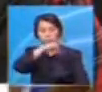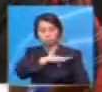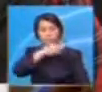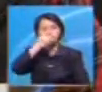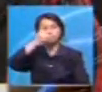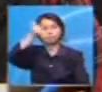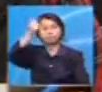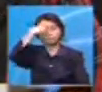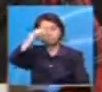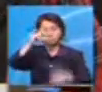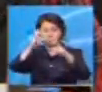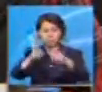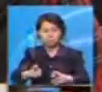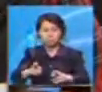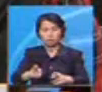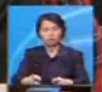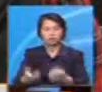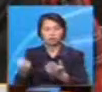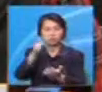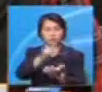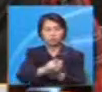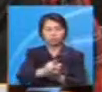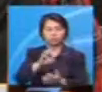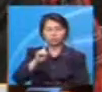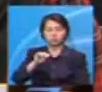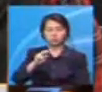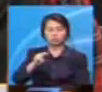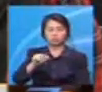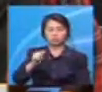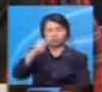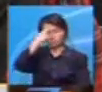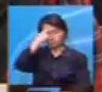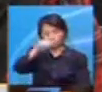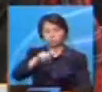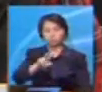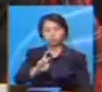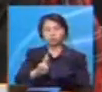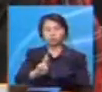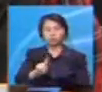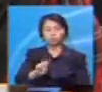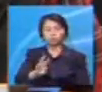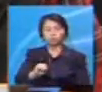ter kepada rakyat laporan di untuk